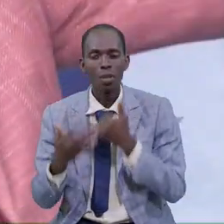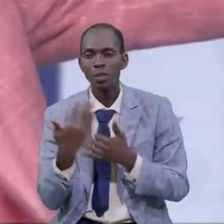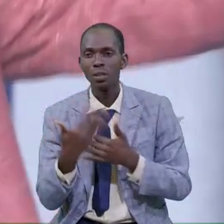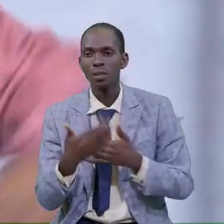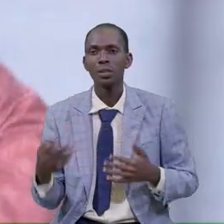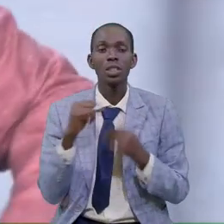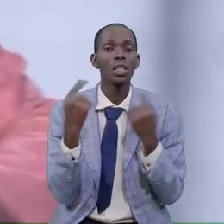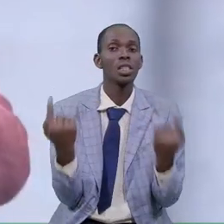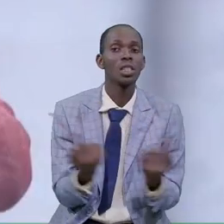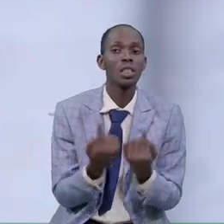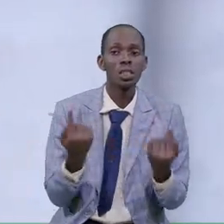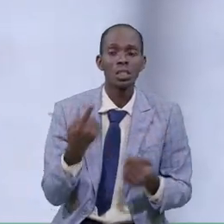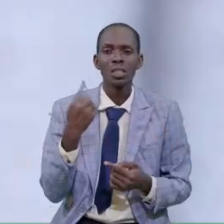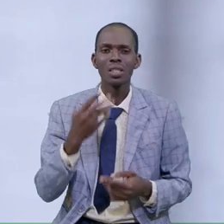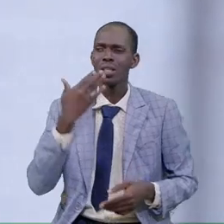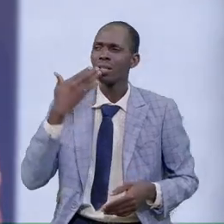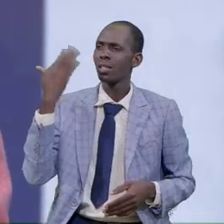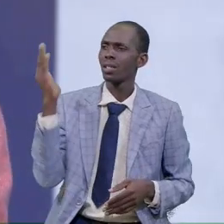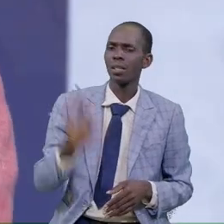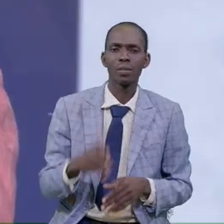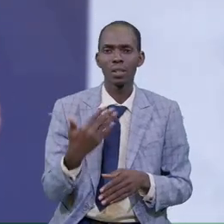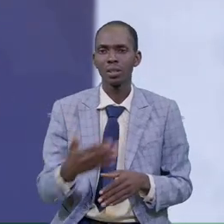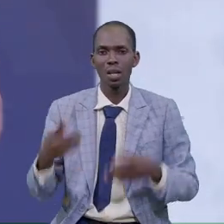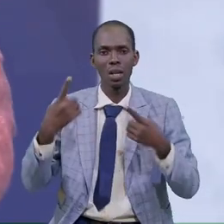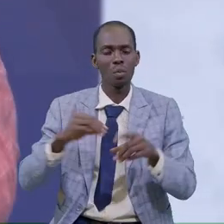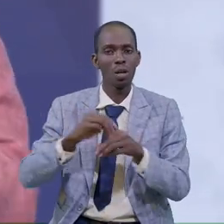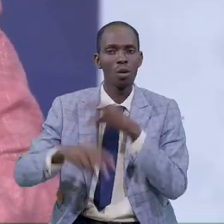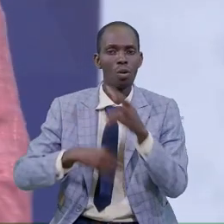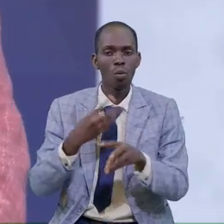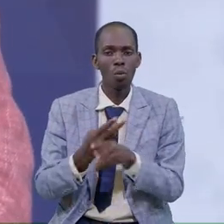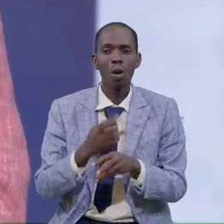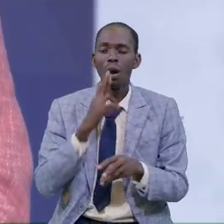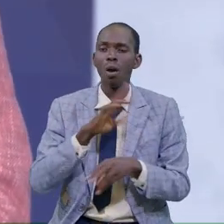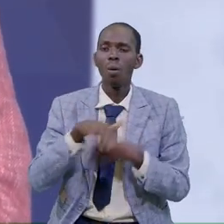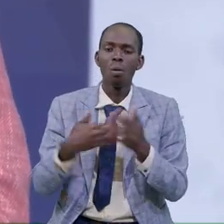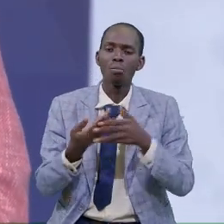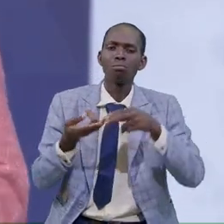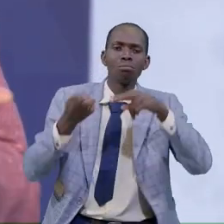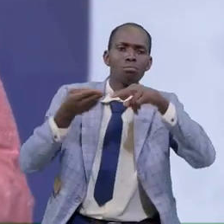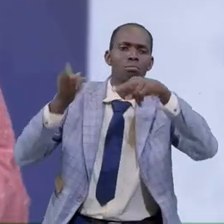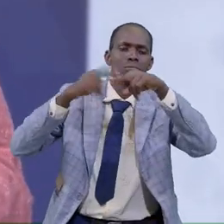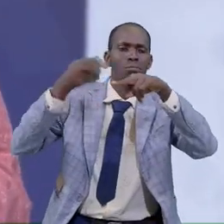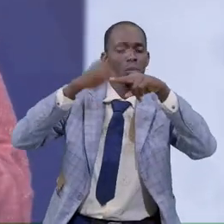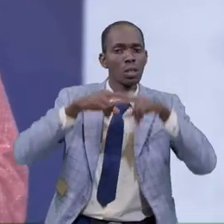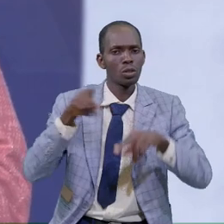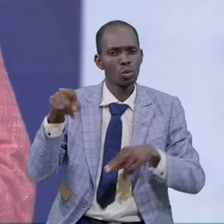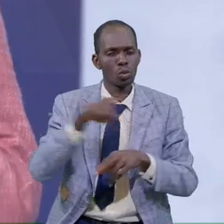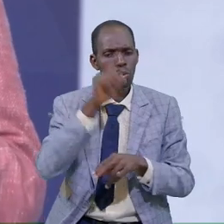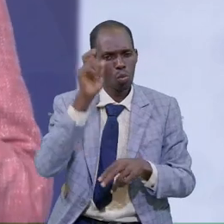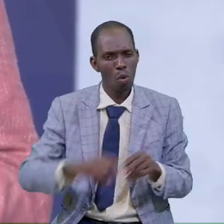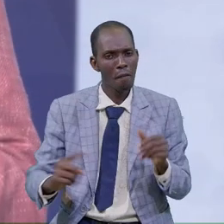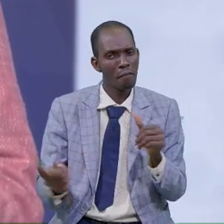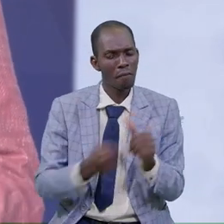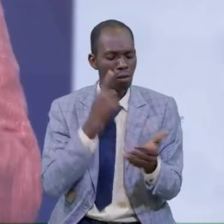transgressions, les mauvaises choses de ce monde qui prennent de l'ampleur. Et je reconnais ça d'abord. Et